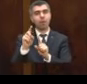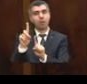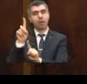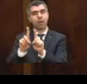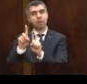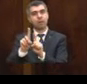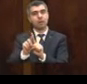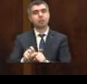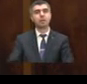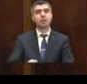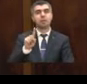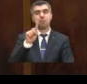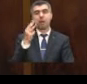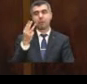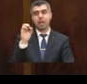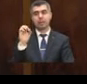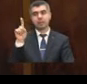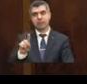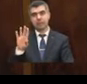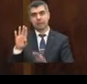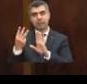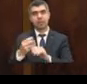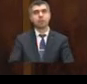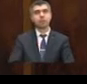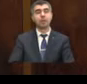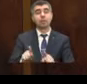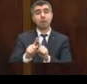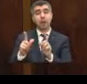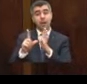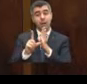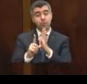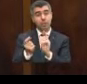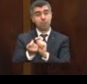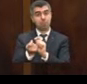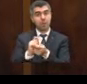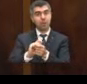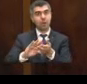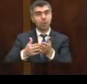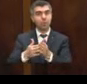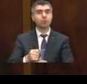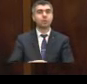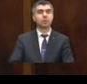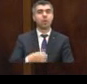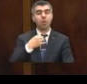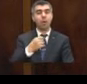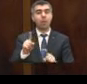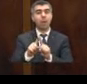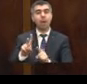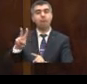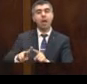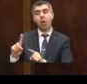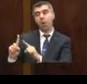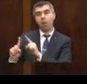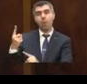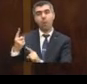التنظيمي 130/13. فإذا كانت القوانين التعديلية تقضي بتكييف توقعات الأصلية مع تغيير